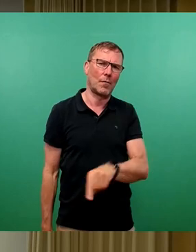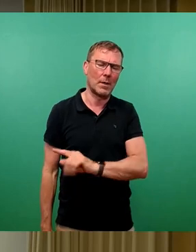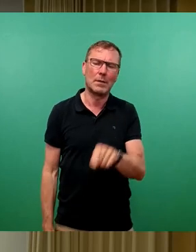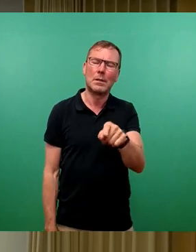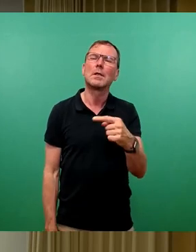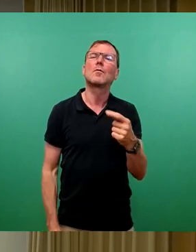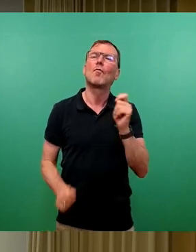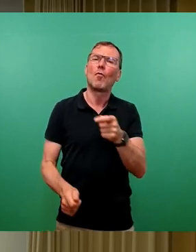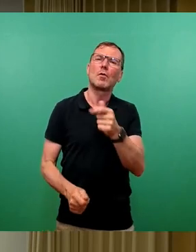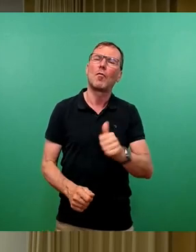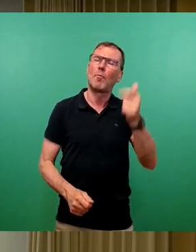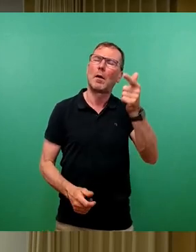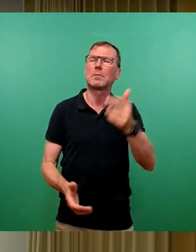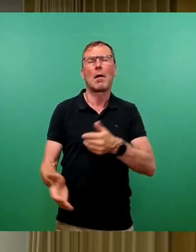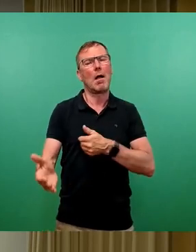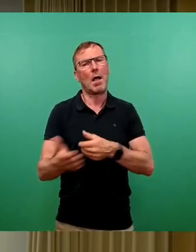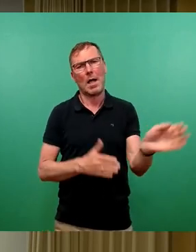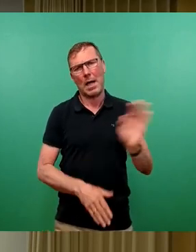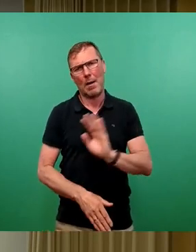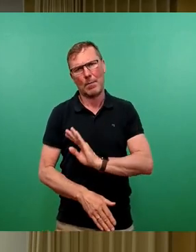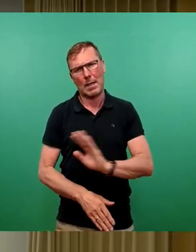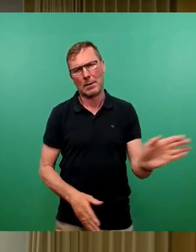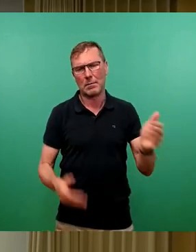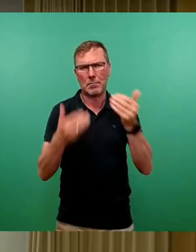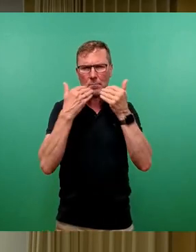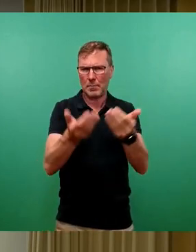des Oberbürgermeisters nicht zustimmen. Vielen Dank.